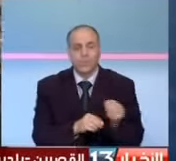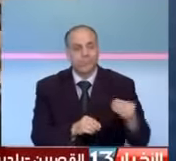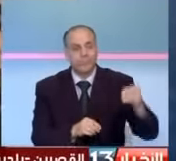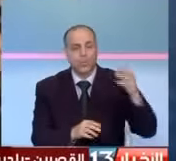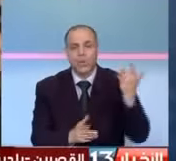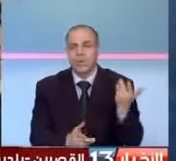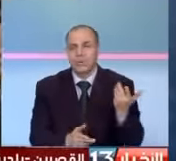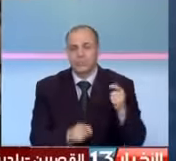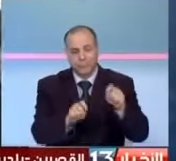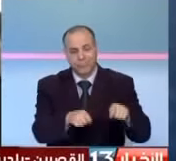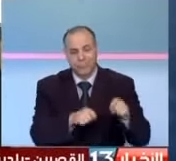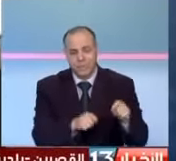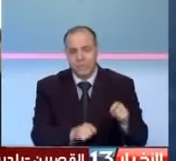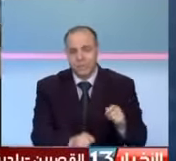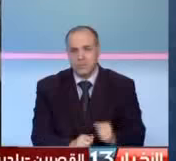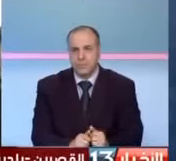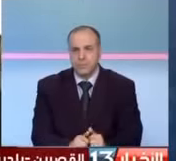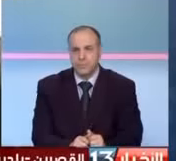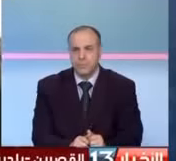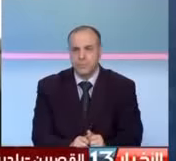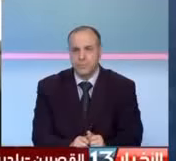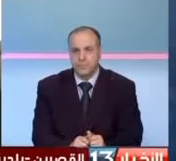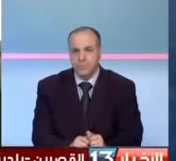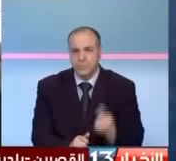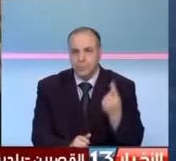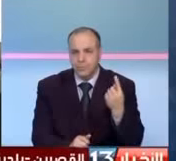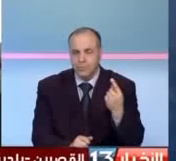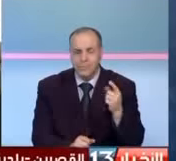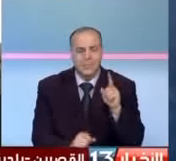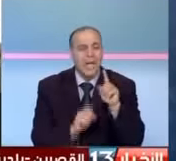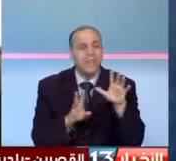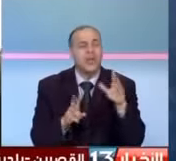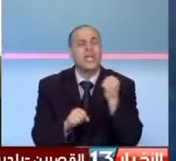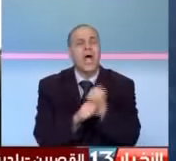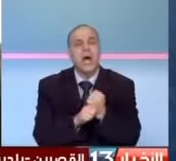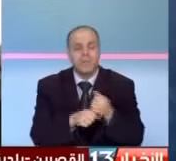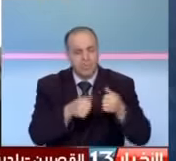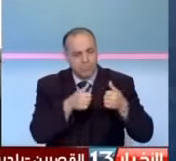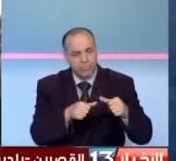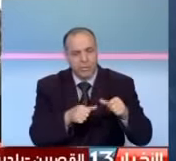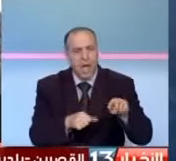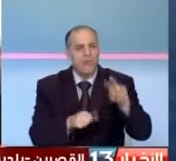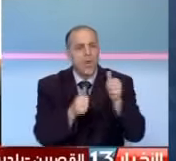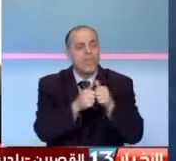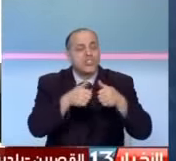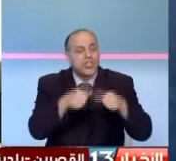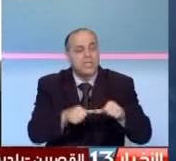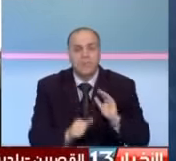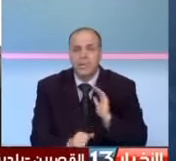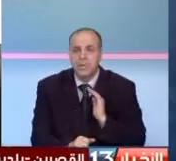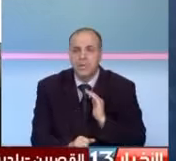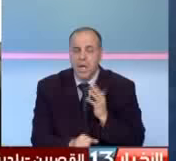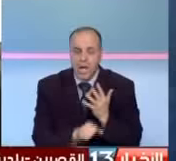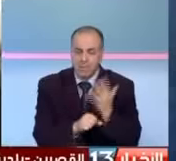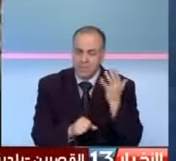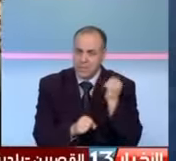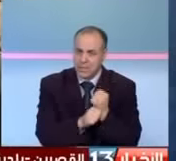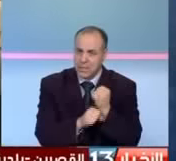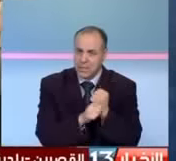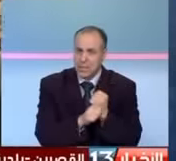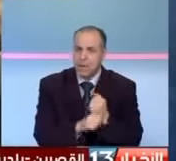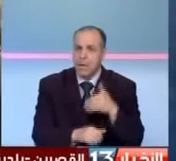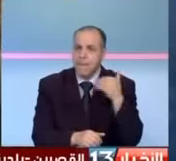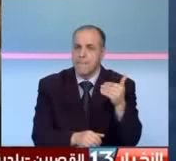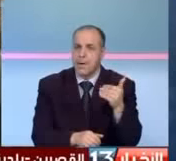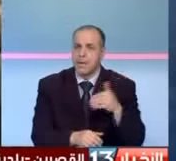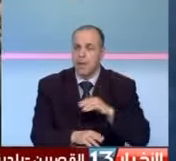على حظيرة من أقل واحد فينا 19 سنة، ترسمنا في 2011 خدمنا 5 سنين، بعد